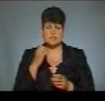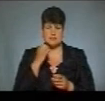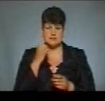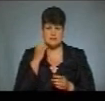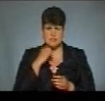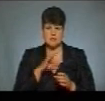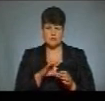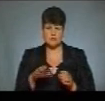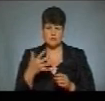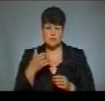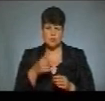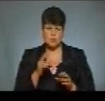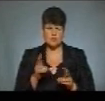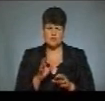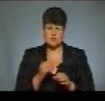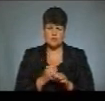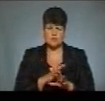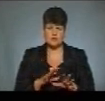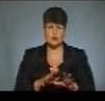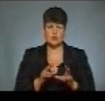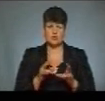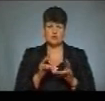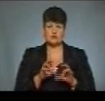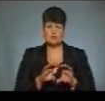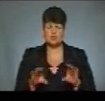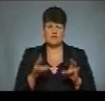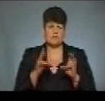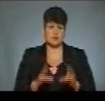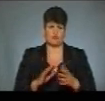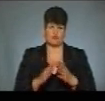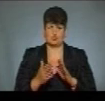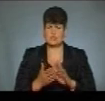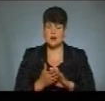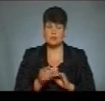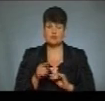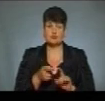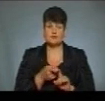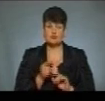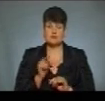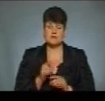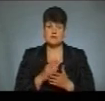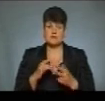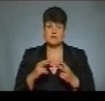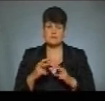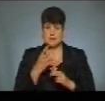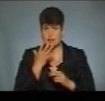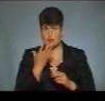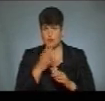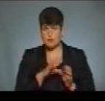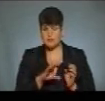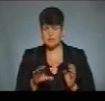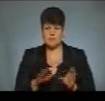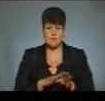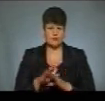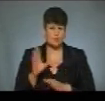не робив. Труби дуже в аварійному стані. Так що в зв'язку з тим йде заміна теплової мережі на повністю